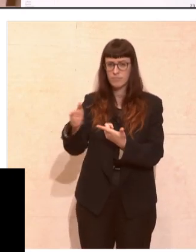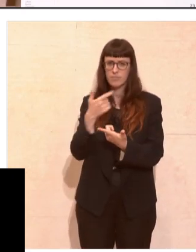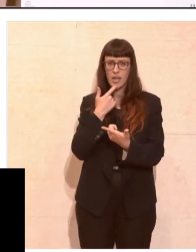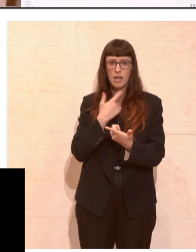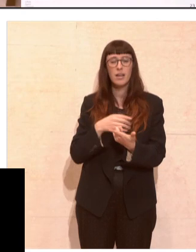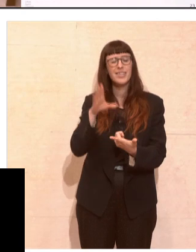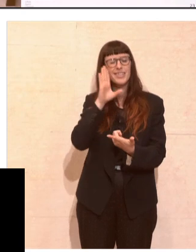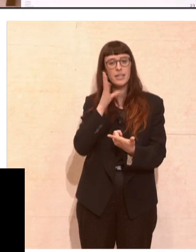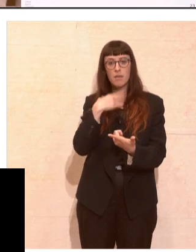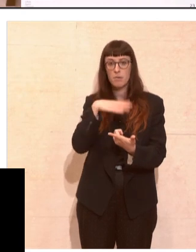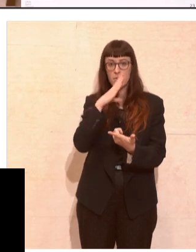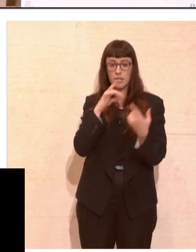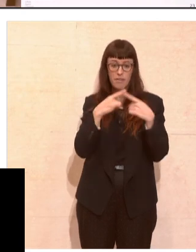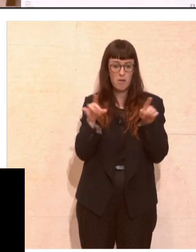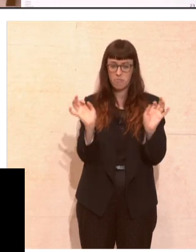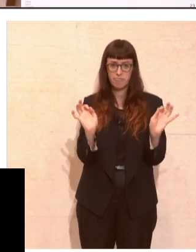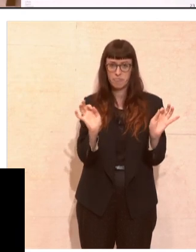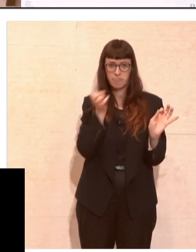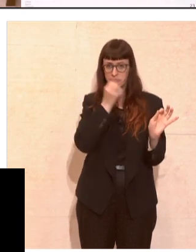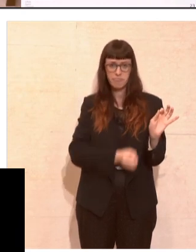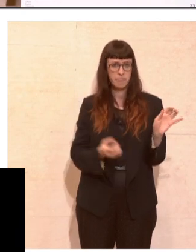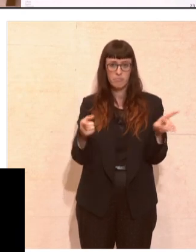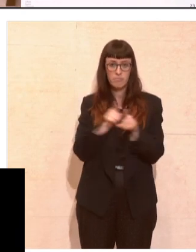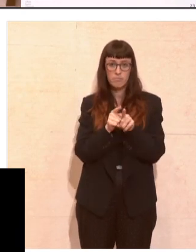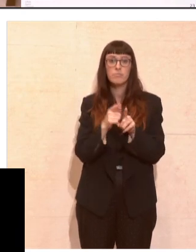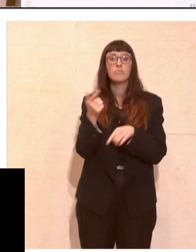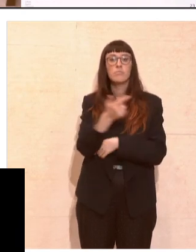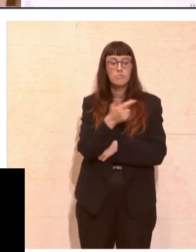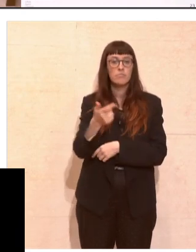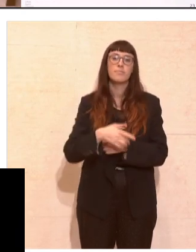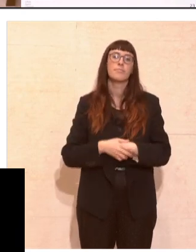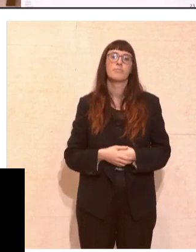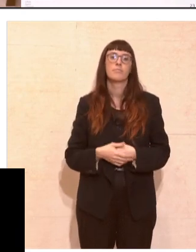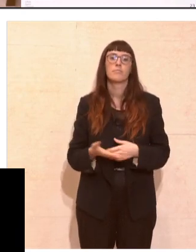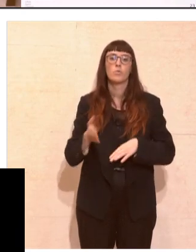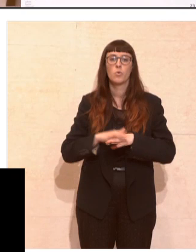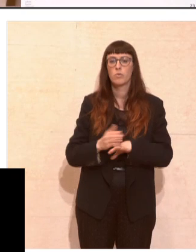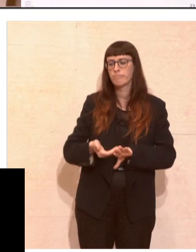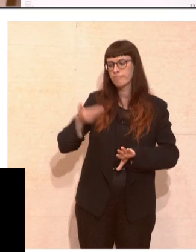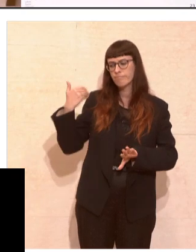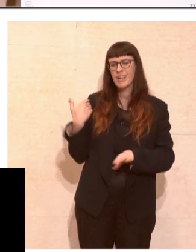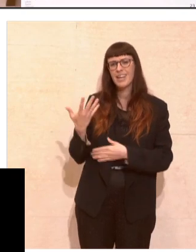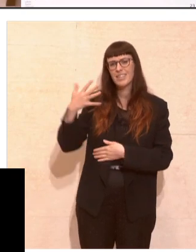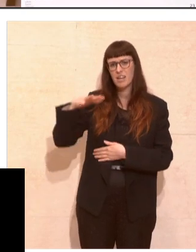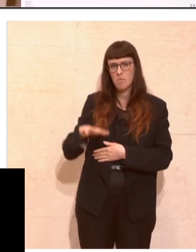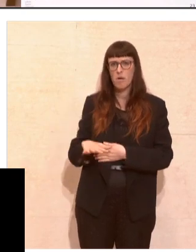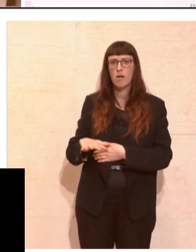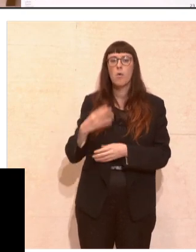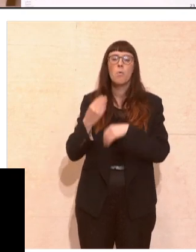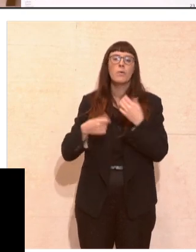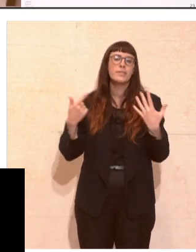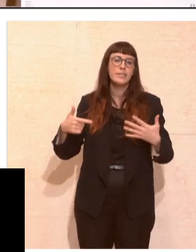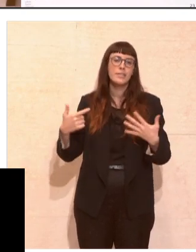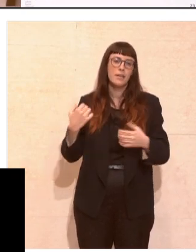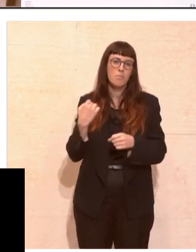Et quand on regardait nos 2 temps antérieurs, c'était vraiment des enfants qui ne dormaient pas très bien à 5 mois ni à 17 mois. Donc, on s'assurait